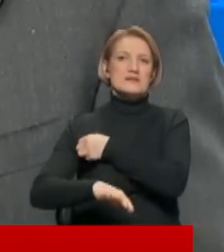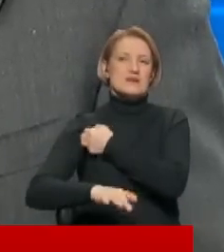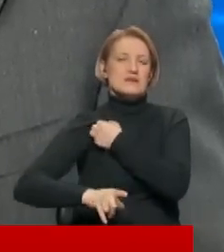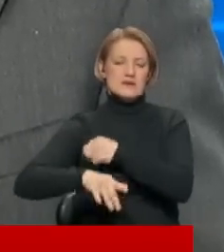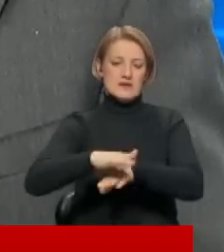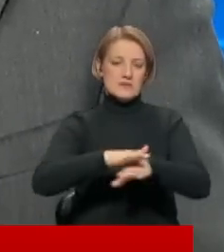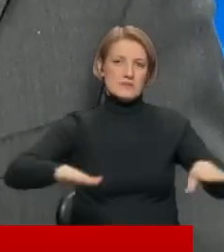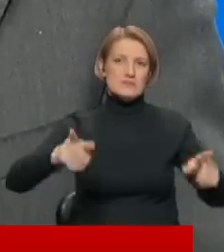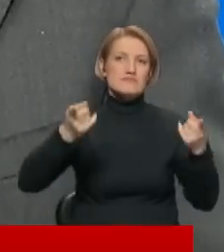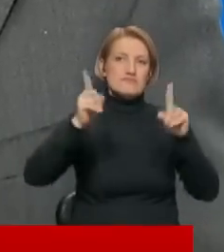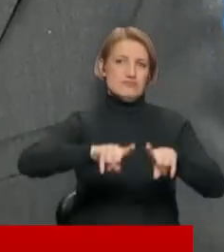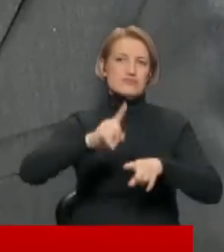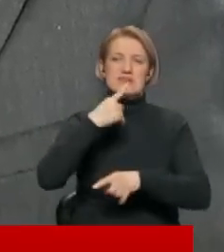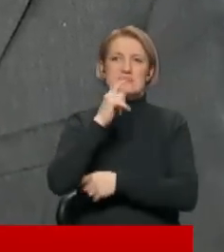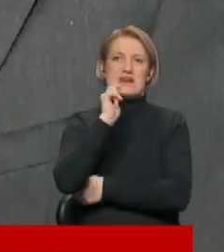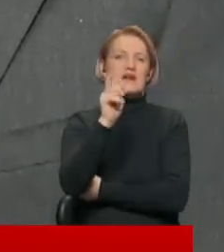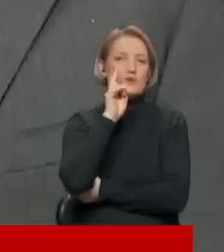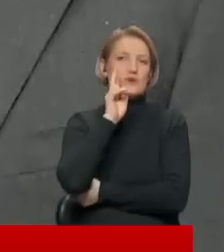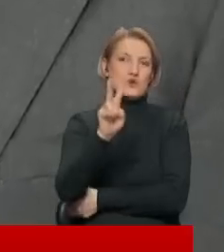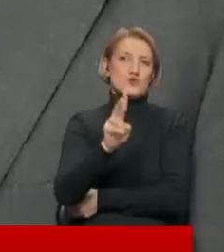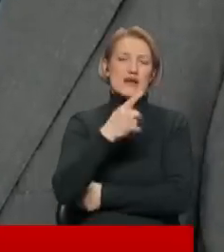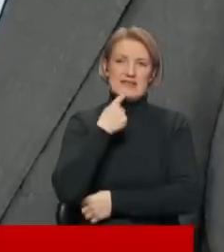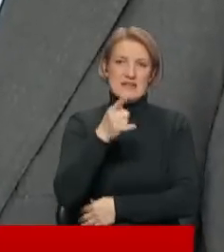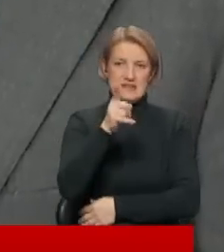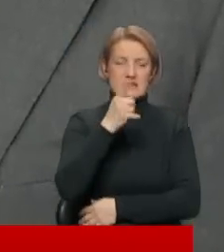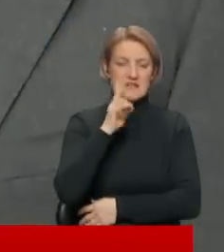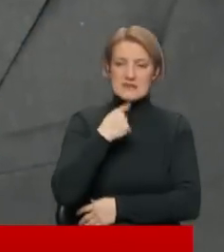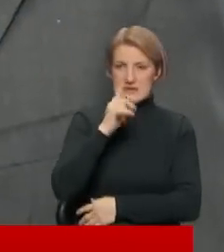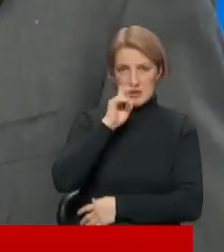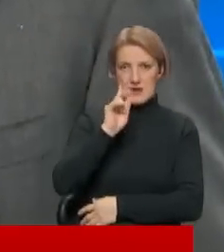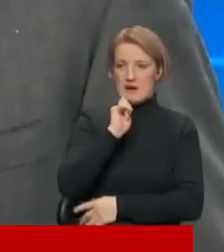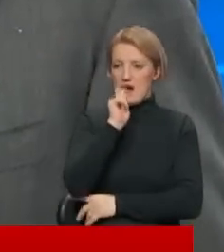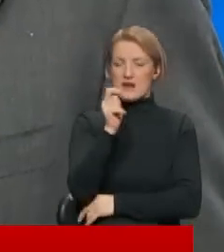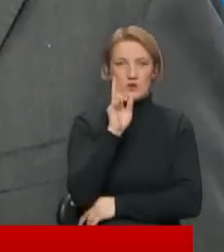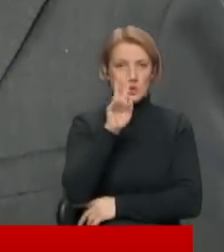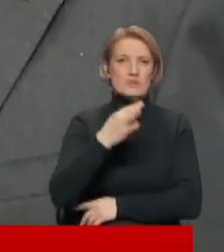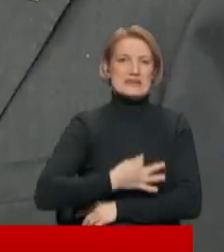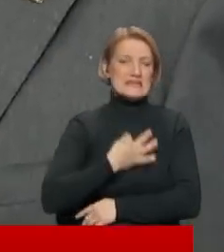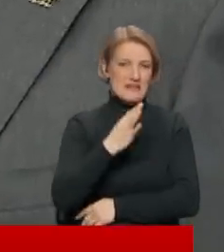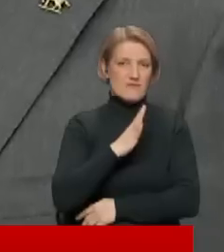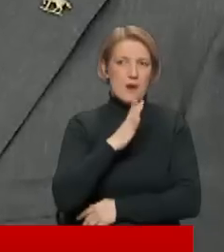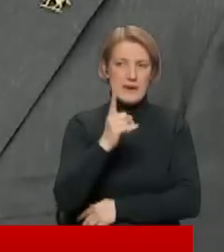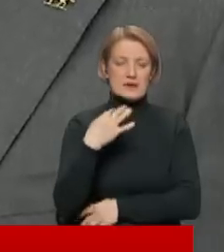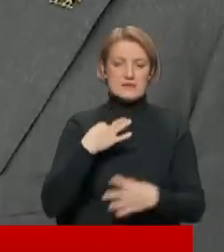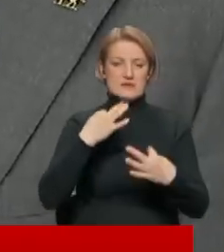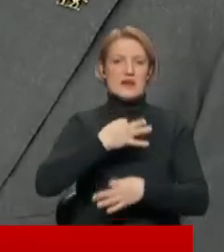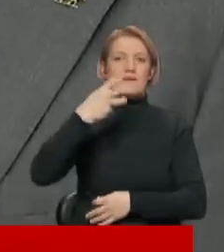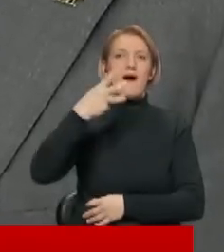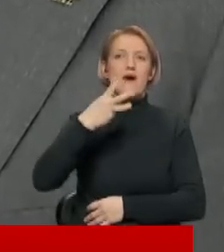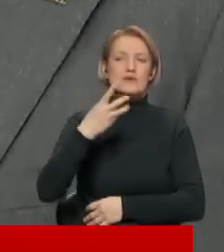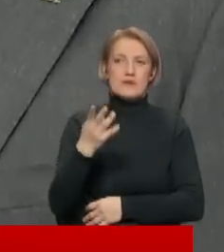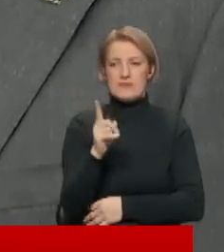Saraçhane buluşmasına Kırmızı kartı da gösterdi dedi adalet bakanı biz öyle bir kırmızı kart gördünüz mü öyle bir hissiyatınız var mı yani sayın Erdoğan'ın